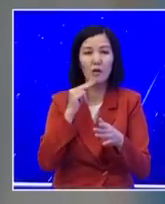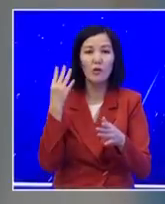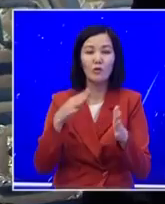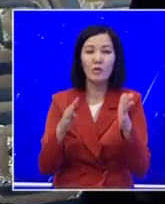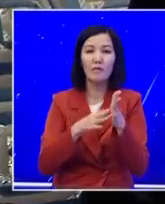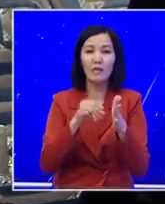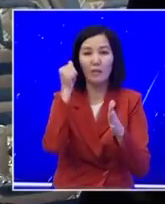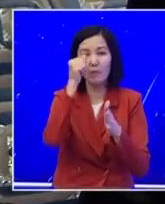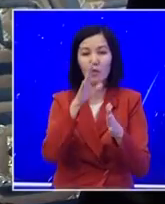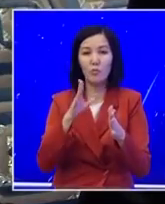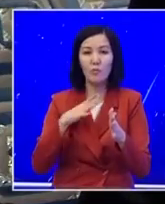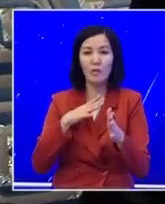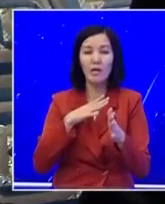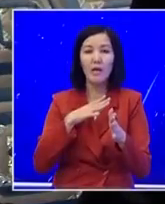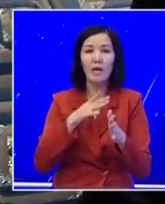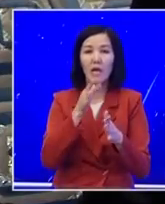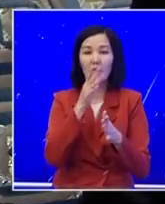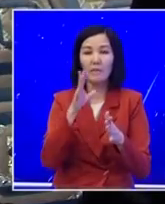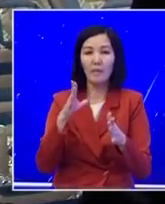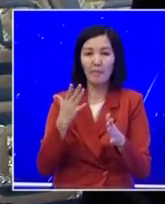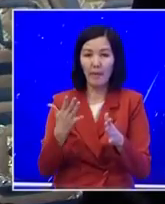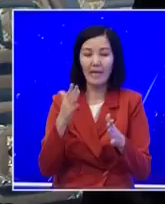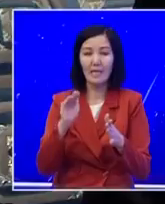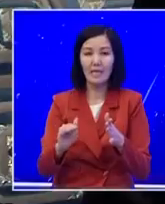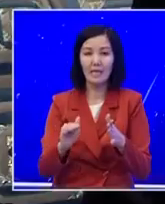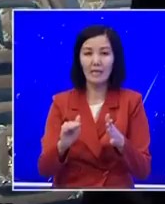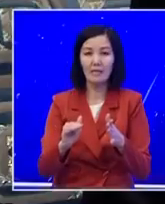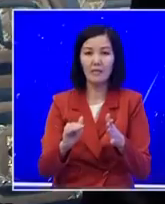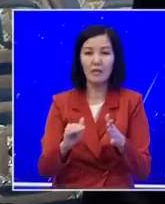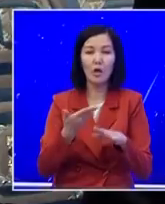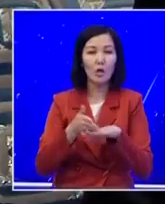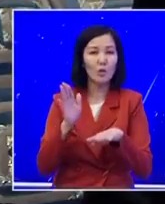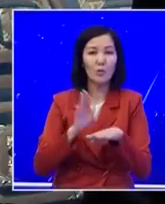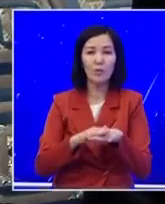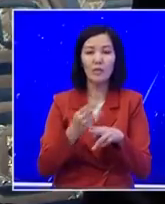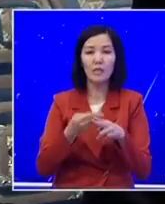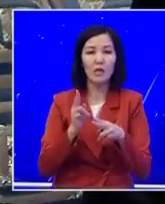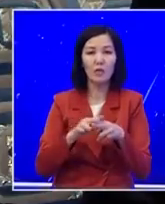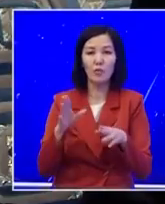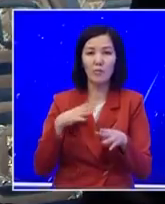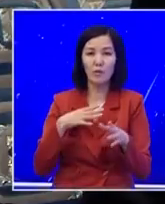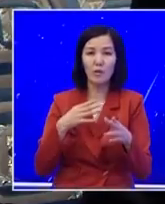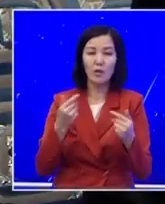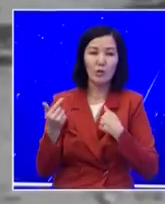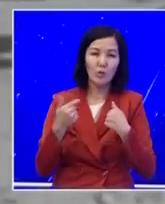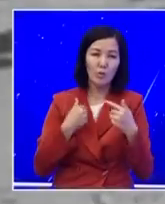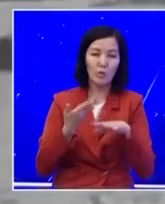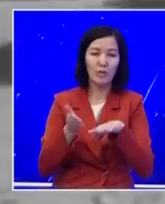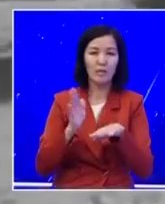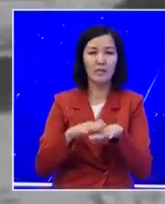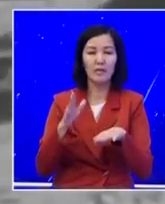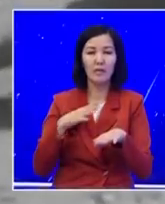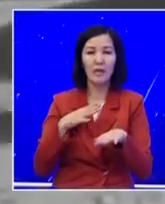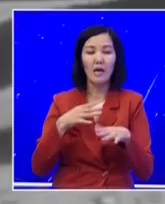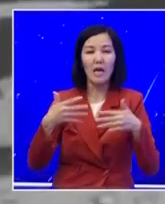году, когда мне было 5 лет. Он говорил мне, что на земле не было такой трудности, которую бы он не пережил.